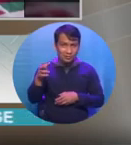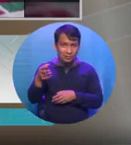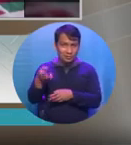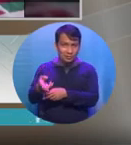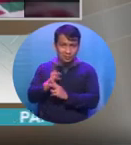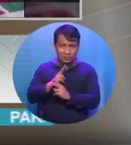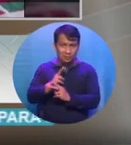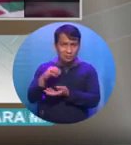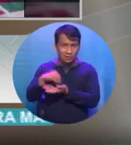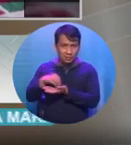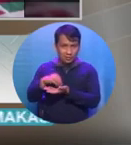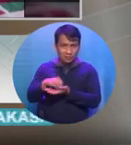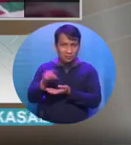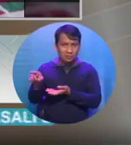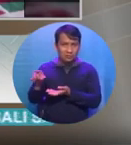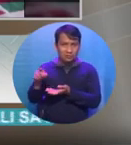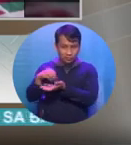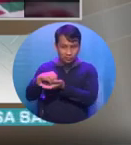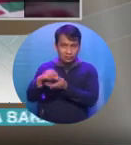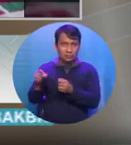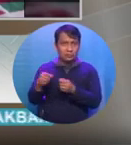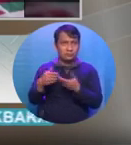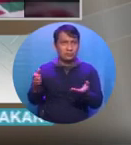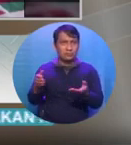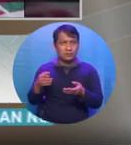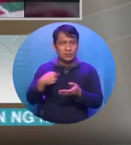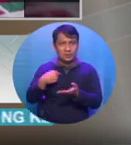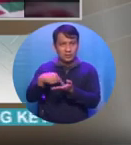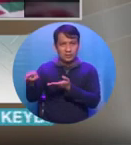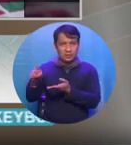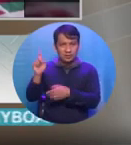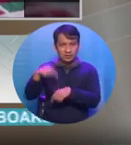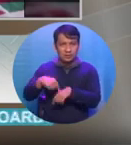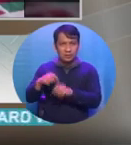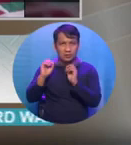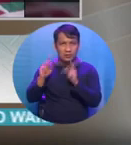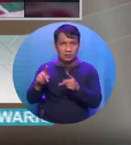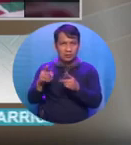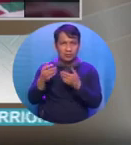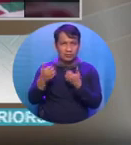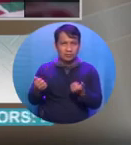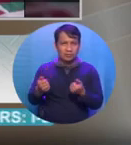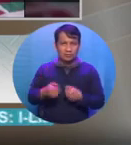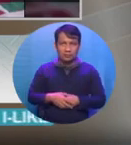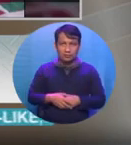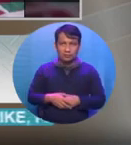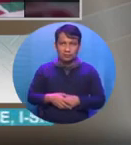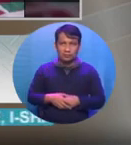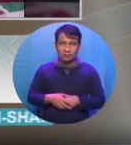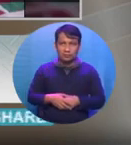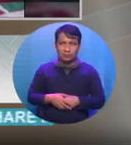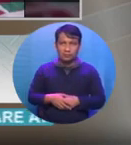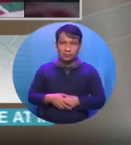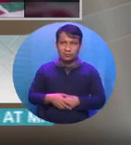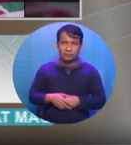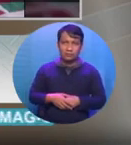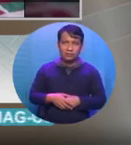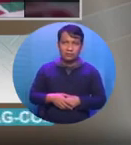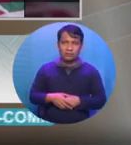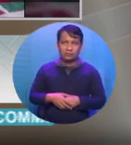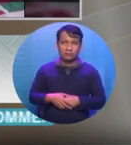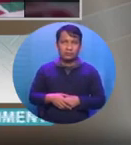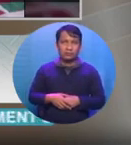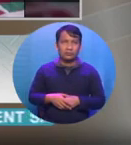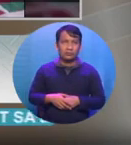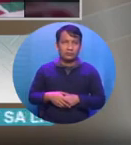yun, hiniram niya na sabi mo huwag nang bayaran. Pero sige, para matapos na, ako na magbayad ng 1,000, okay? Para matapos na. Ha? Okay po.